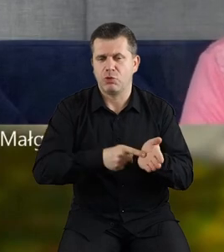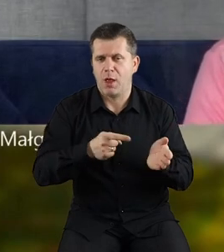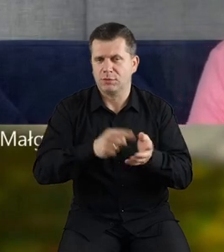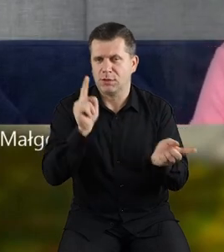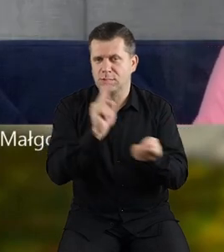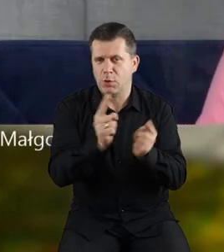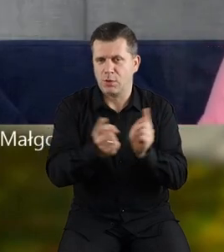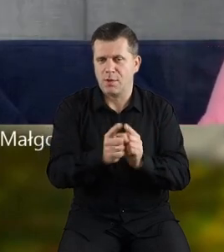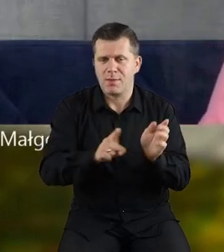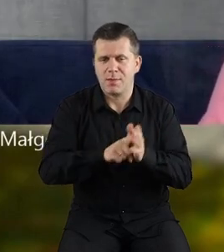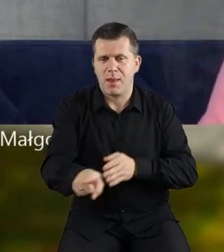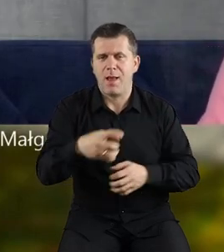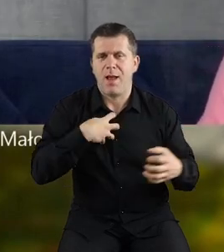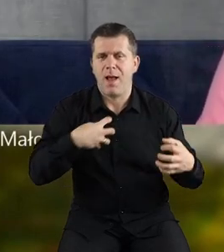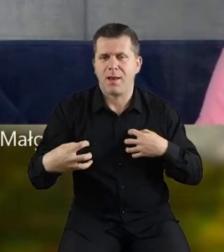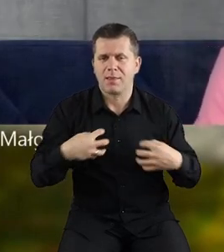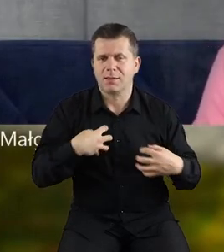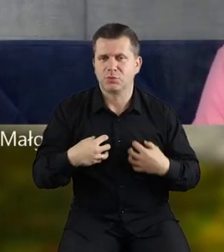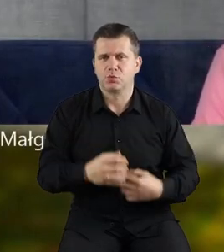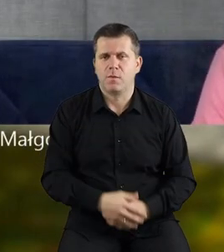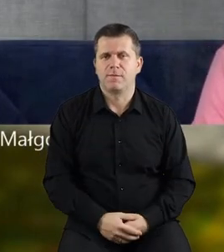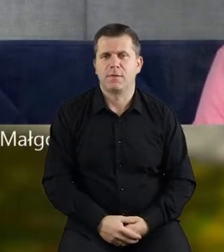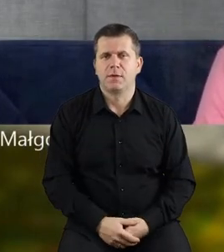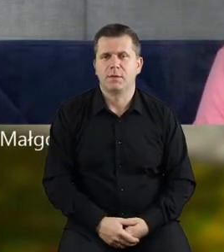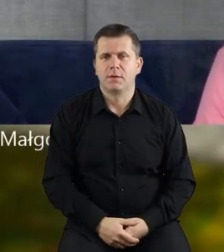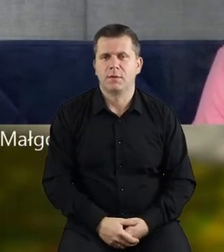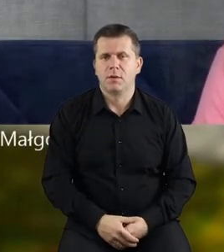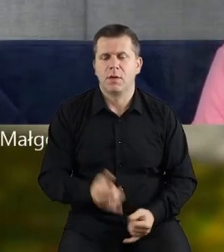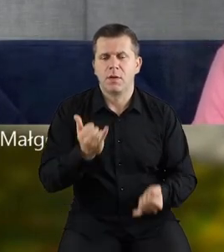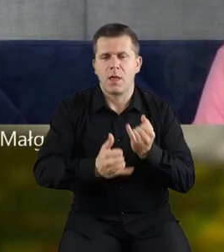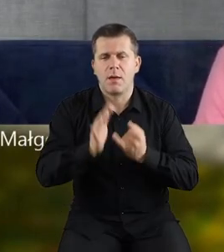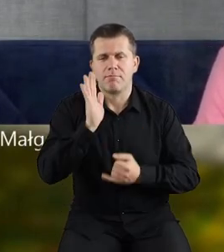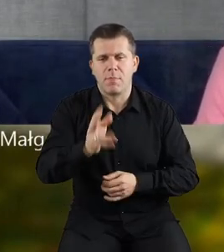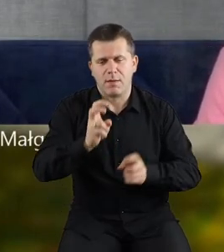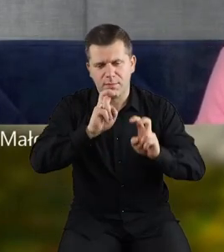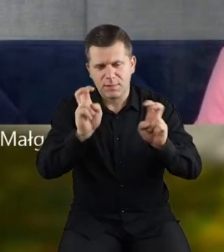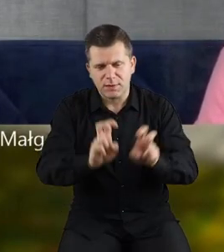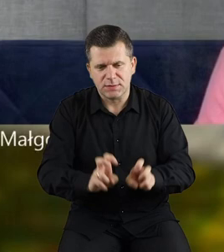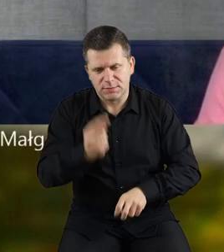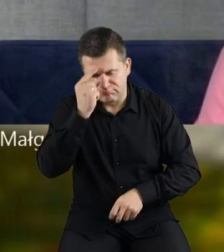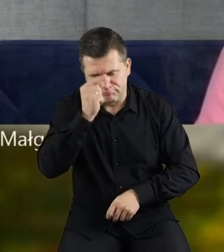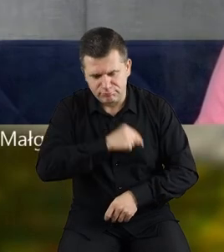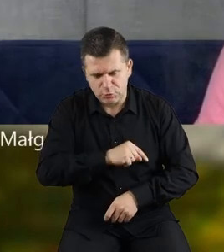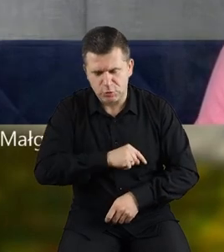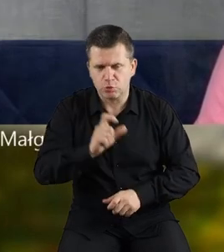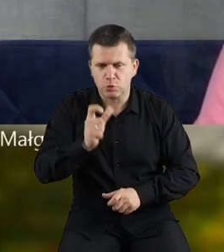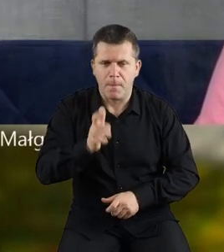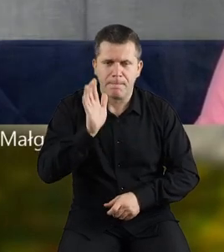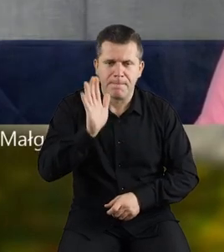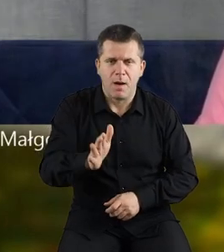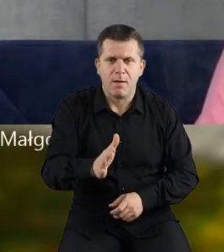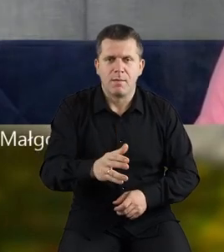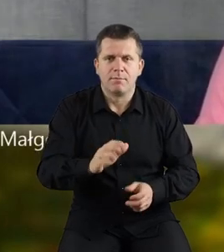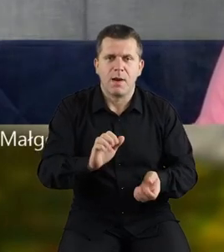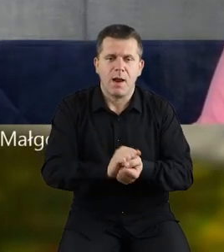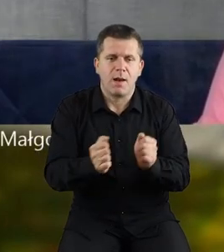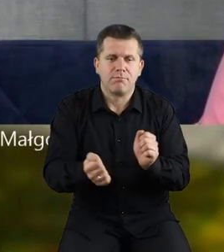charakterystyczne albo często spotykane dla artystów, że kiedy są w dołku, w jakimś